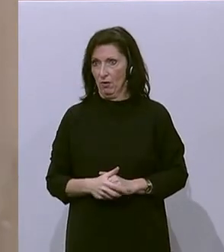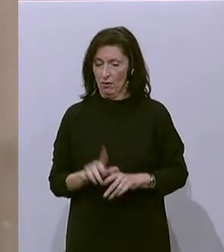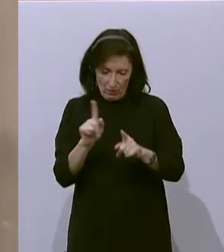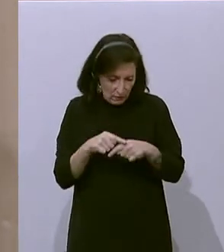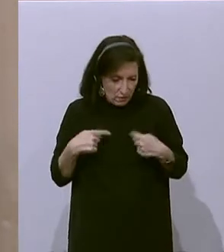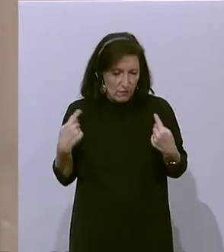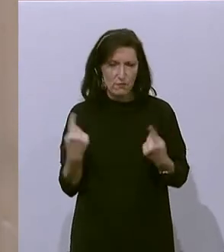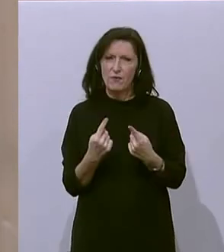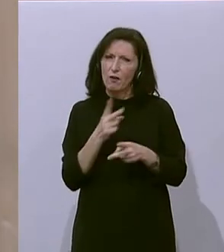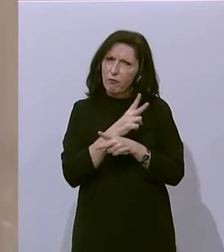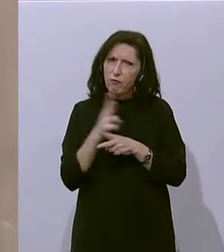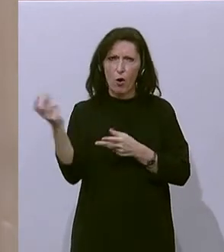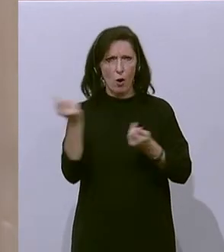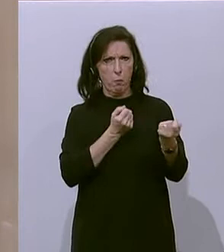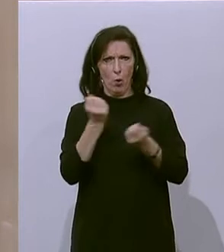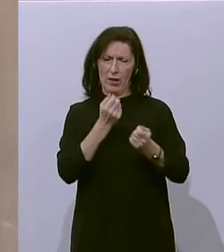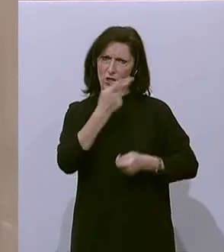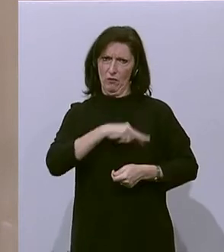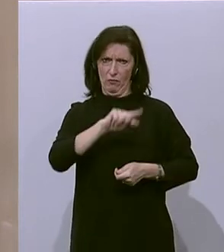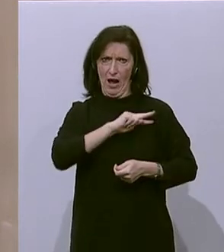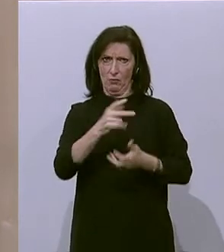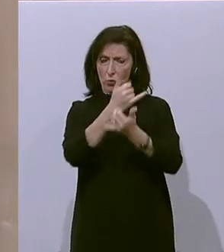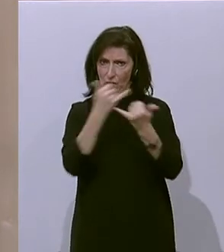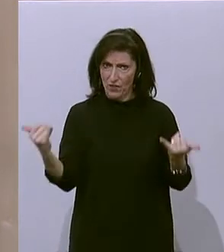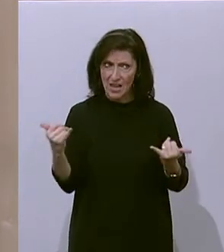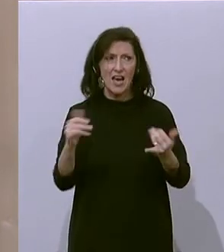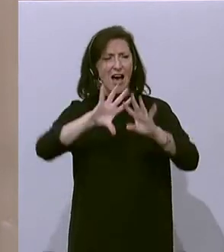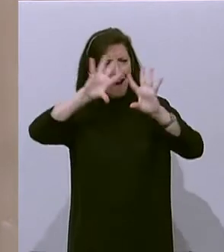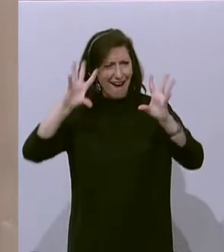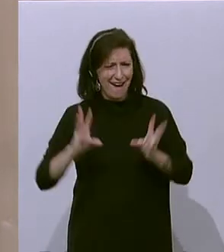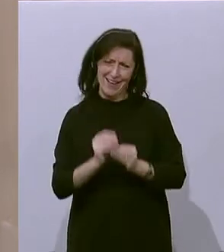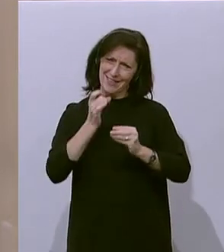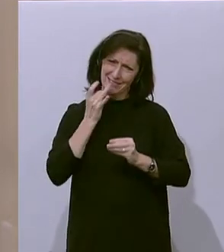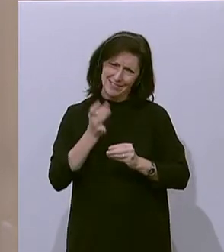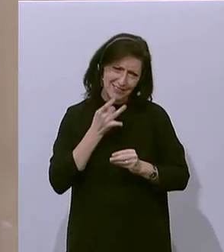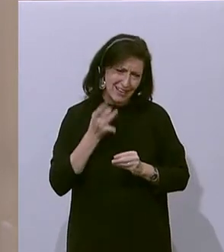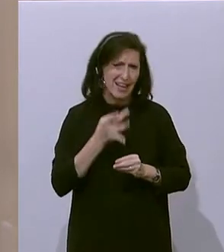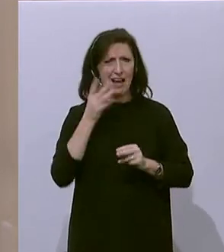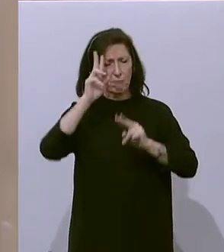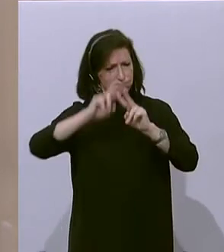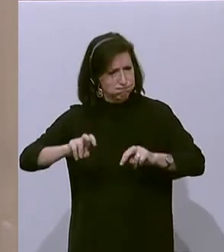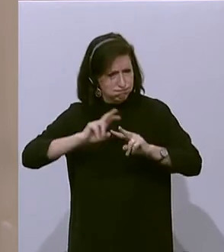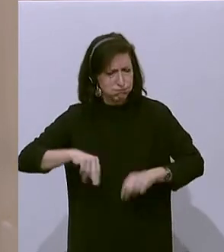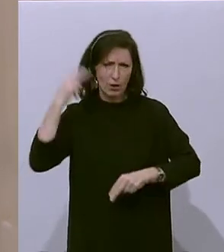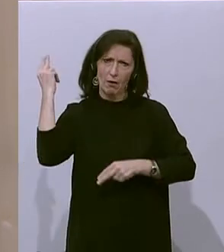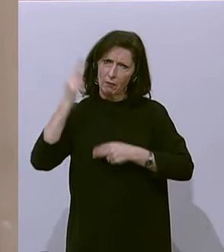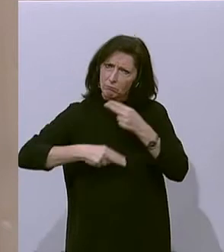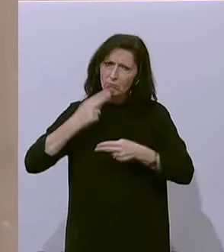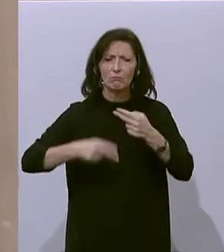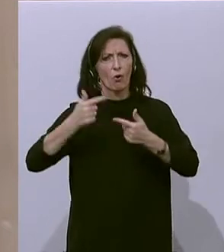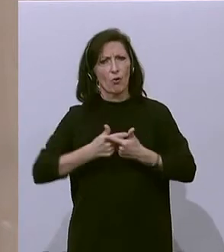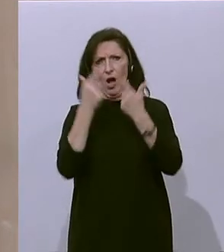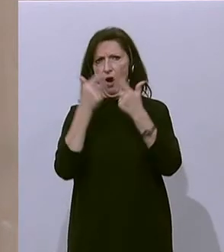Verantwortung dahinter lückenlos zu untersuchen, lückenlos aufzuklären. Und das schulden wir